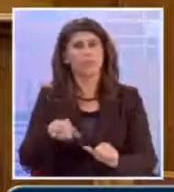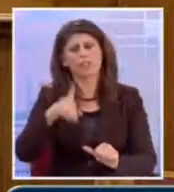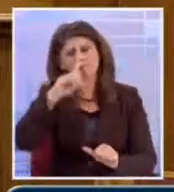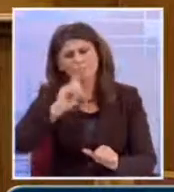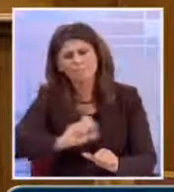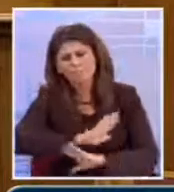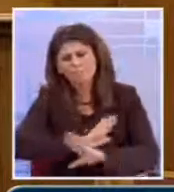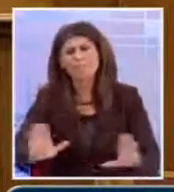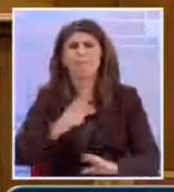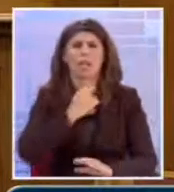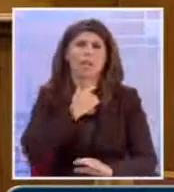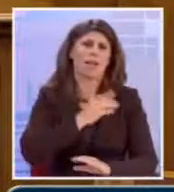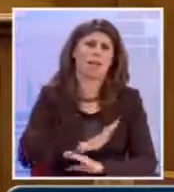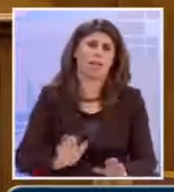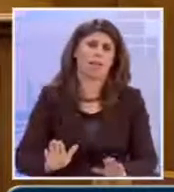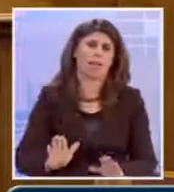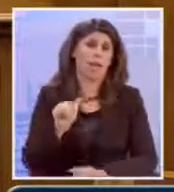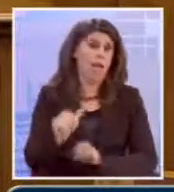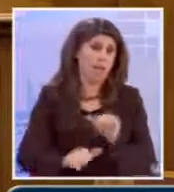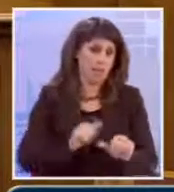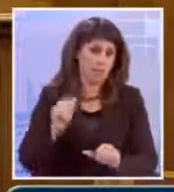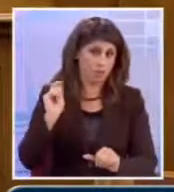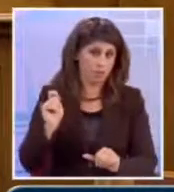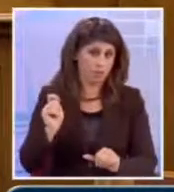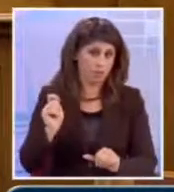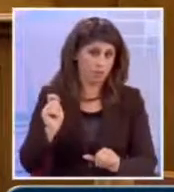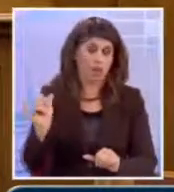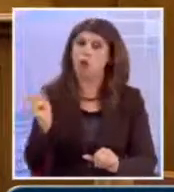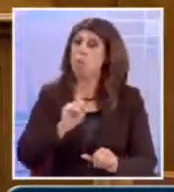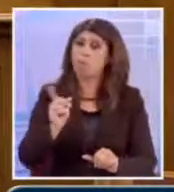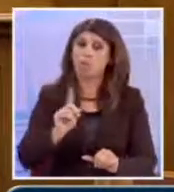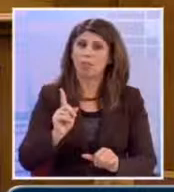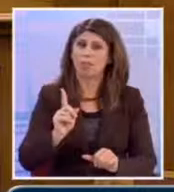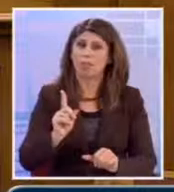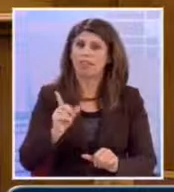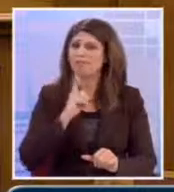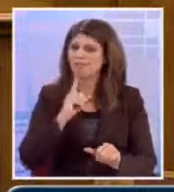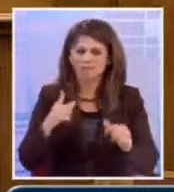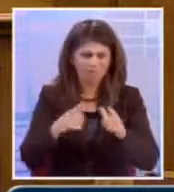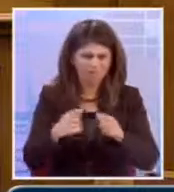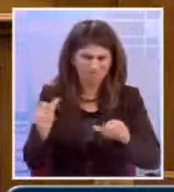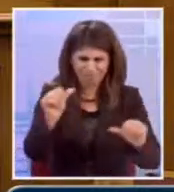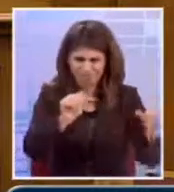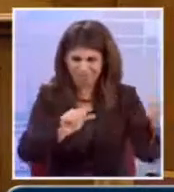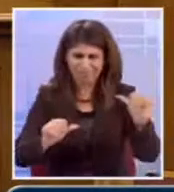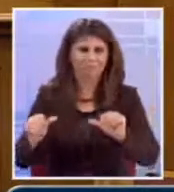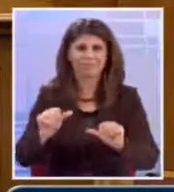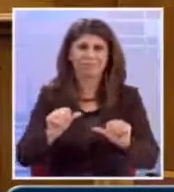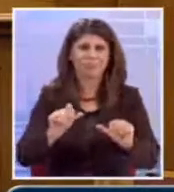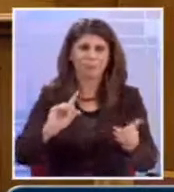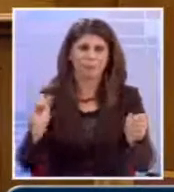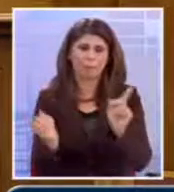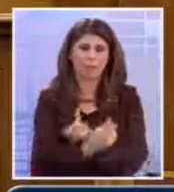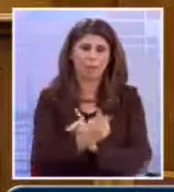ανάγκη. Η αλλαγή πολιτικής όμως, που δεν θα είναι μία αλχημία μετατροπής της δύσκολης κατάστασης